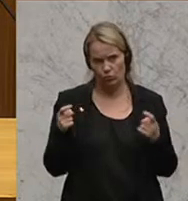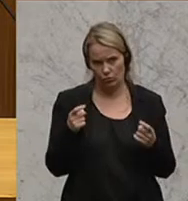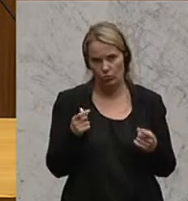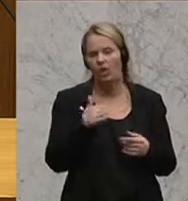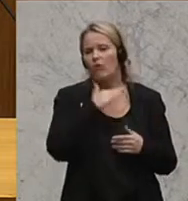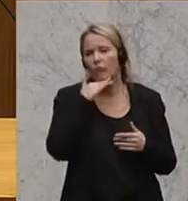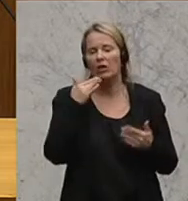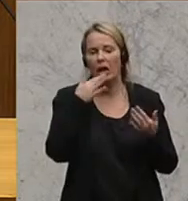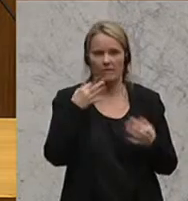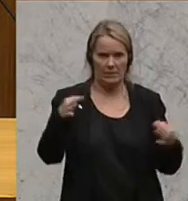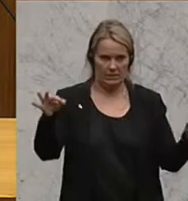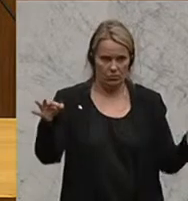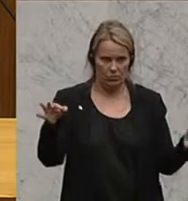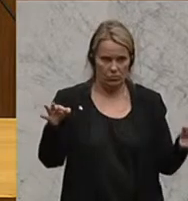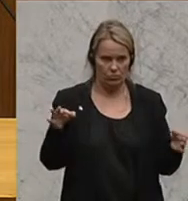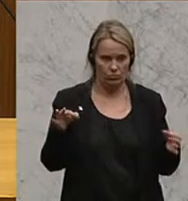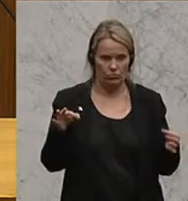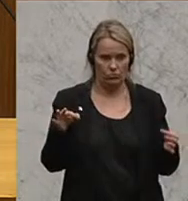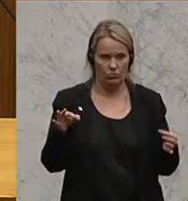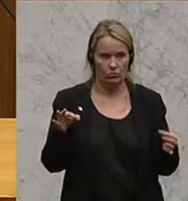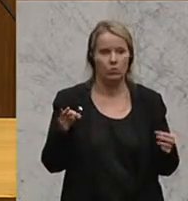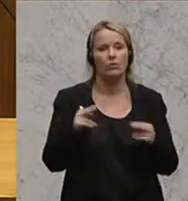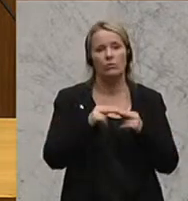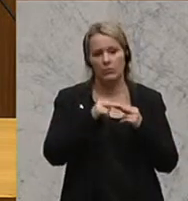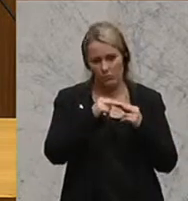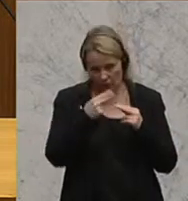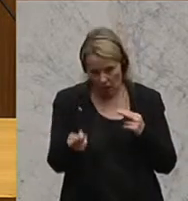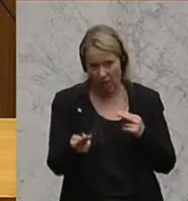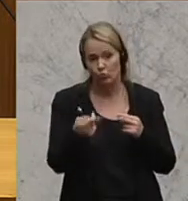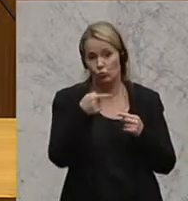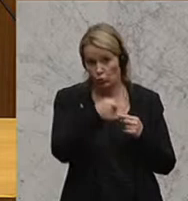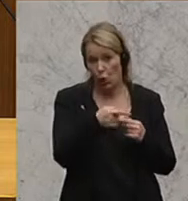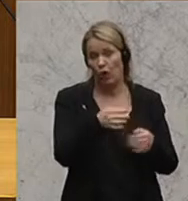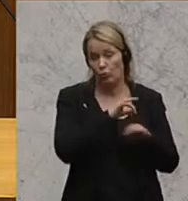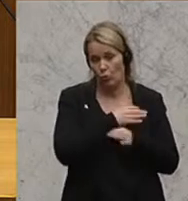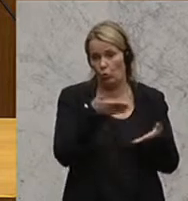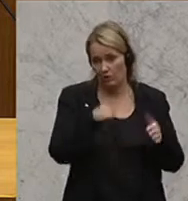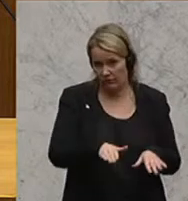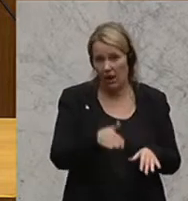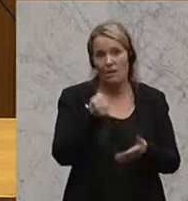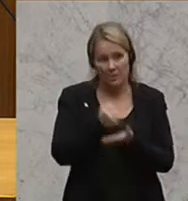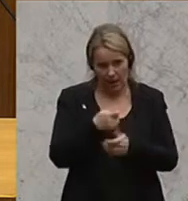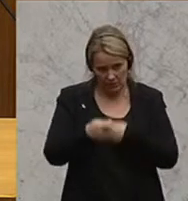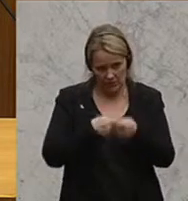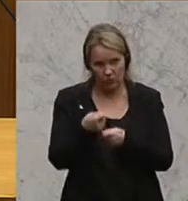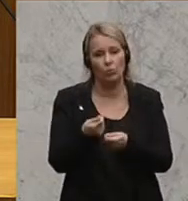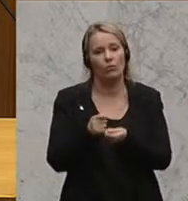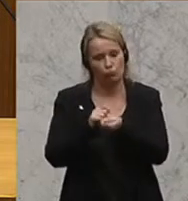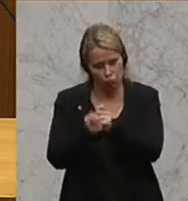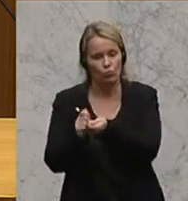viele Verbesserungen sind nach solchen Todesfällen bei Amtshandlungen